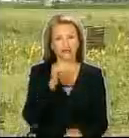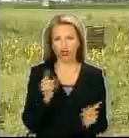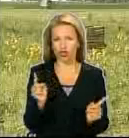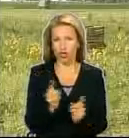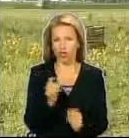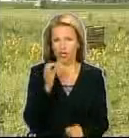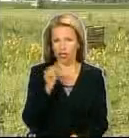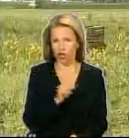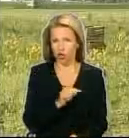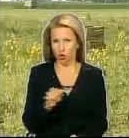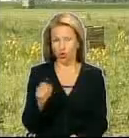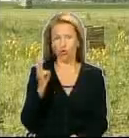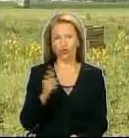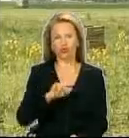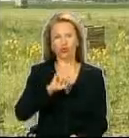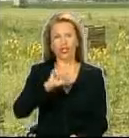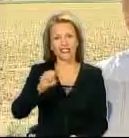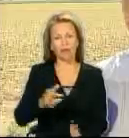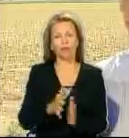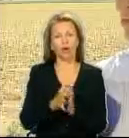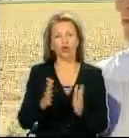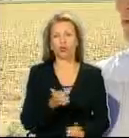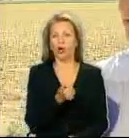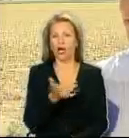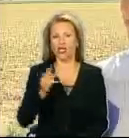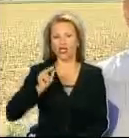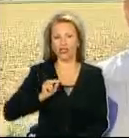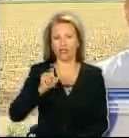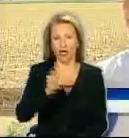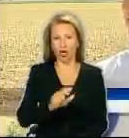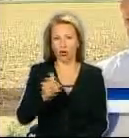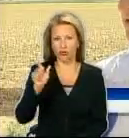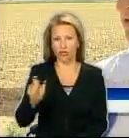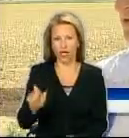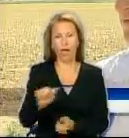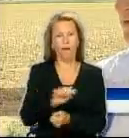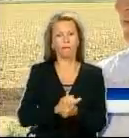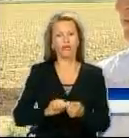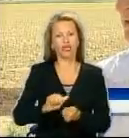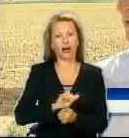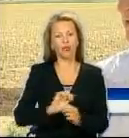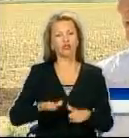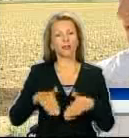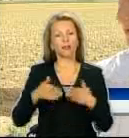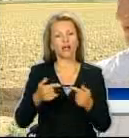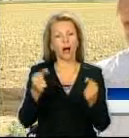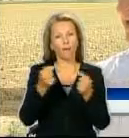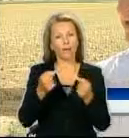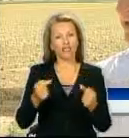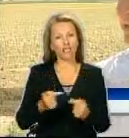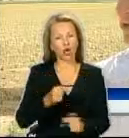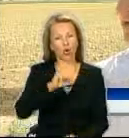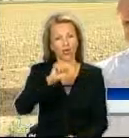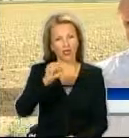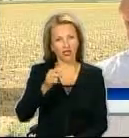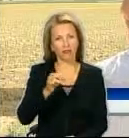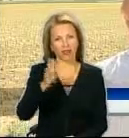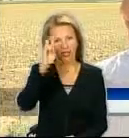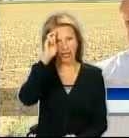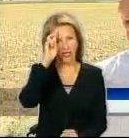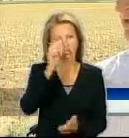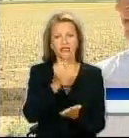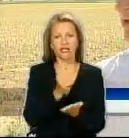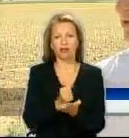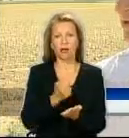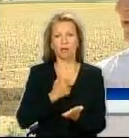значит, постоянно задействовать большое число людей. Переработка предъявляет свои определенные требования. При стандарты, имеющие стандарты,